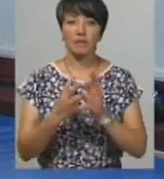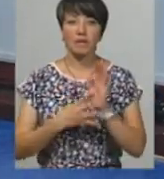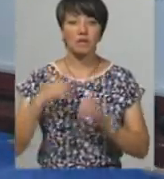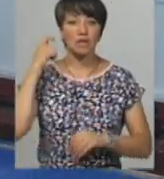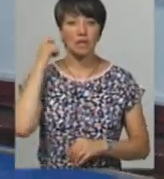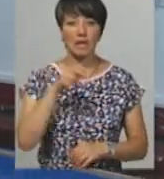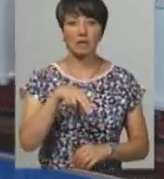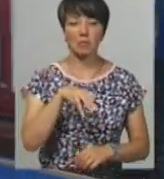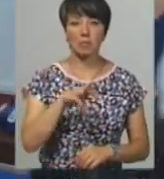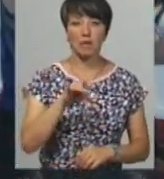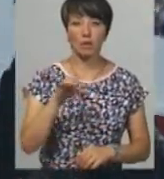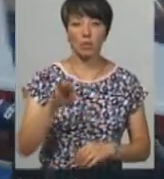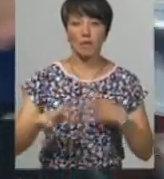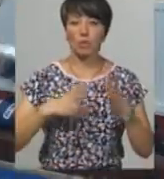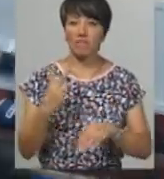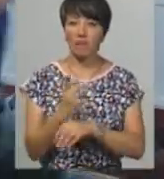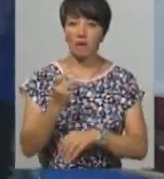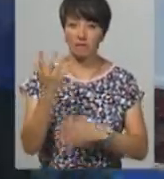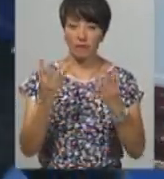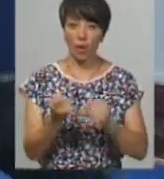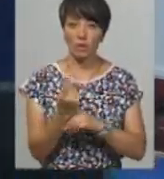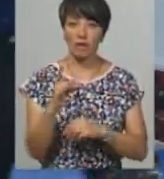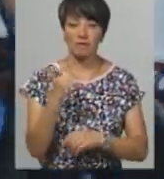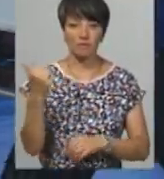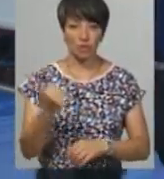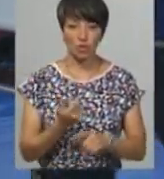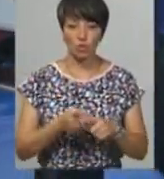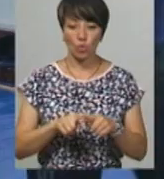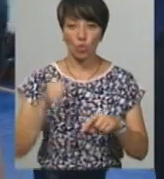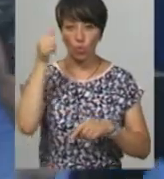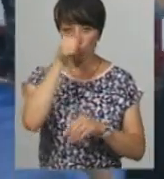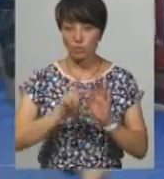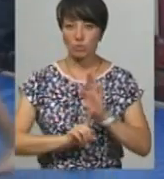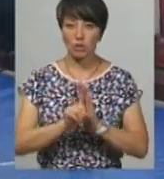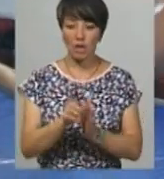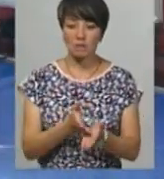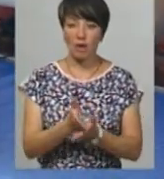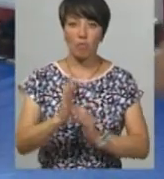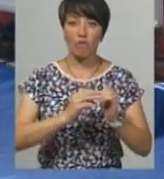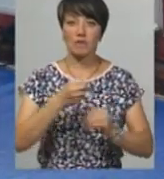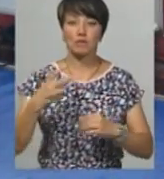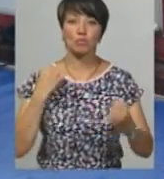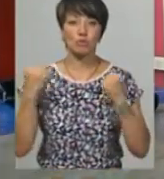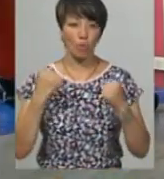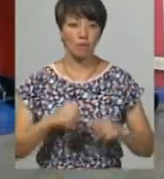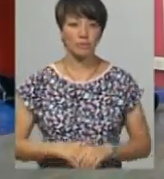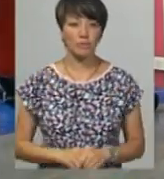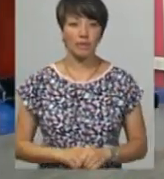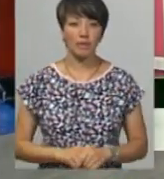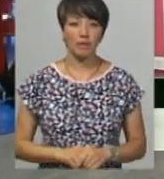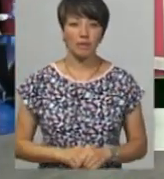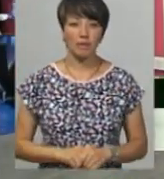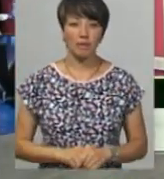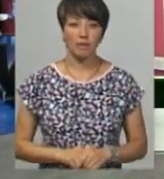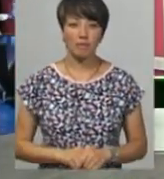19-річний Дмитро Мануха тренується двічі на день, 11 разів на тиждень. Цього року він розпочинає свій шлях у професійному спорті. Я ще не провів ні